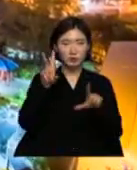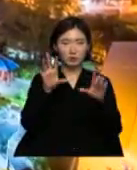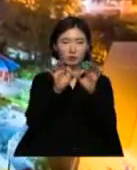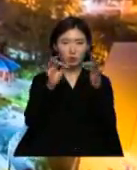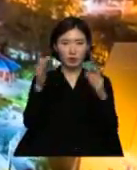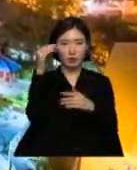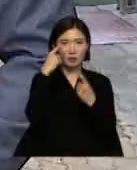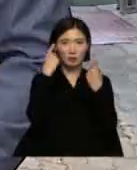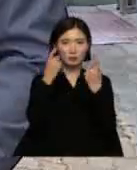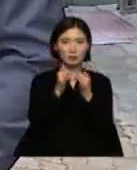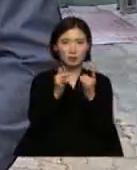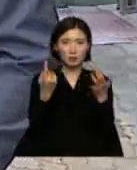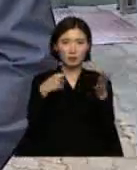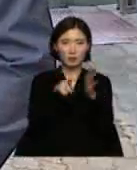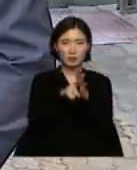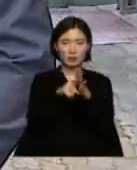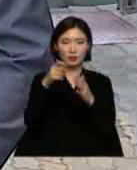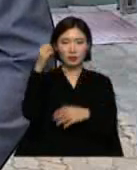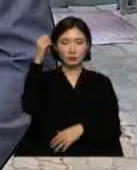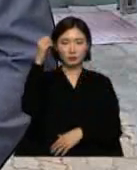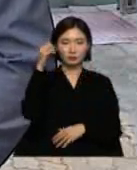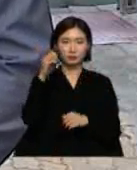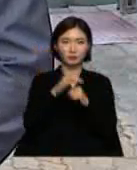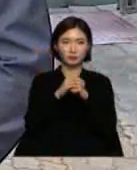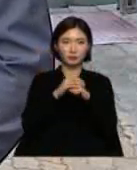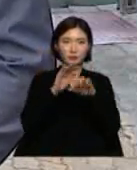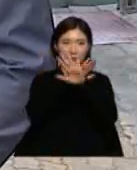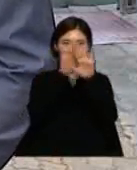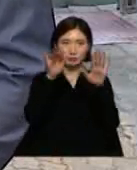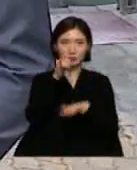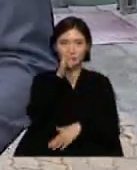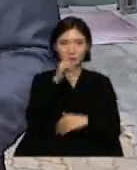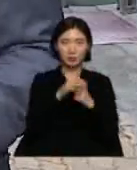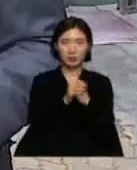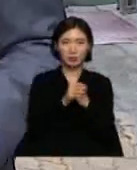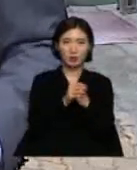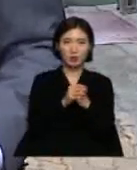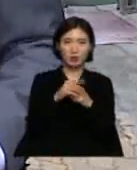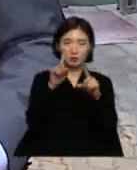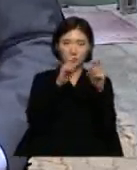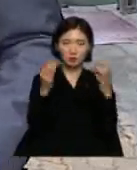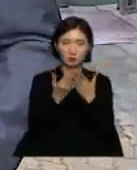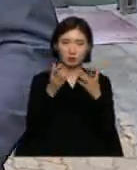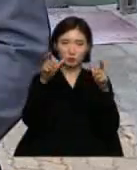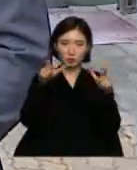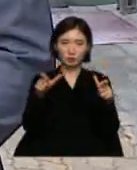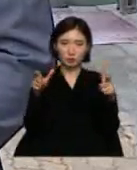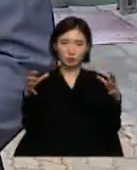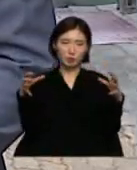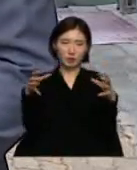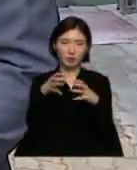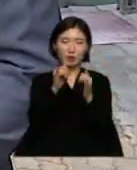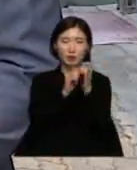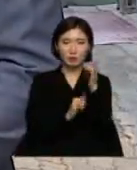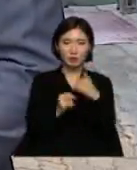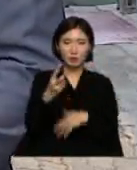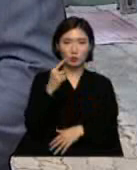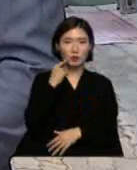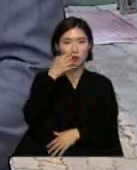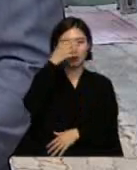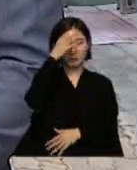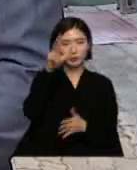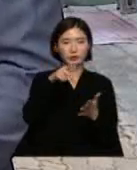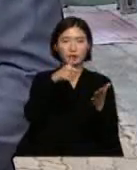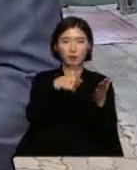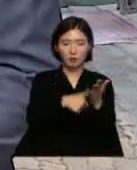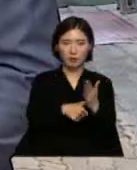불을 밝힙니다. 올해 처음으로 개최되는 성북동 야행은 이곳 성북동에 밀집해 있는 역사적 그리고 예술적